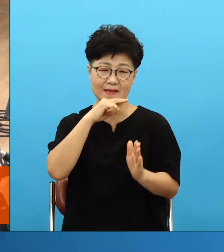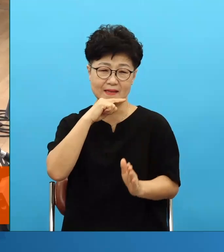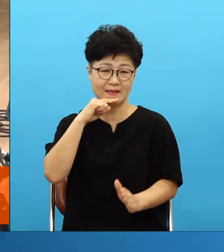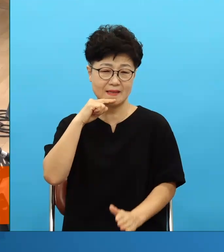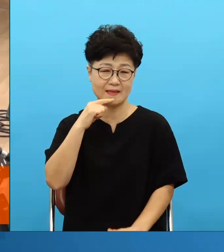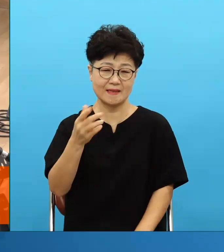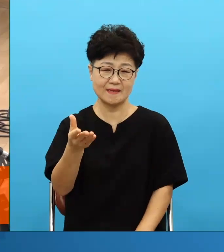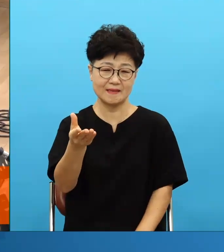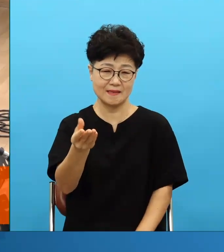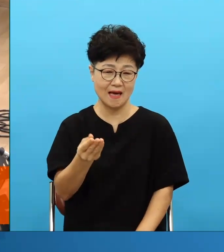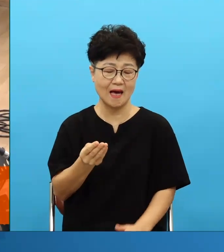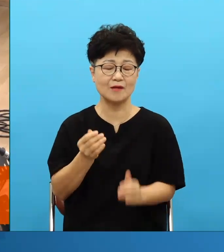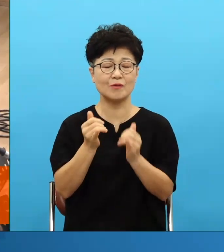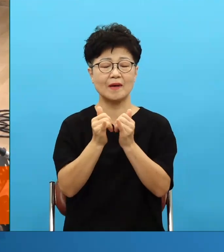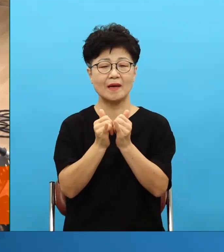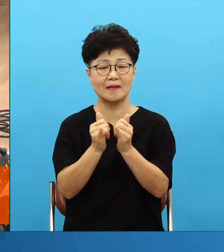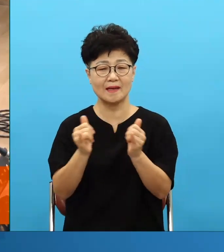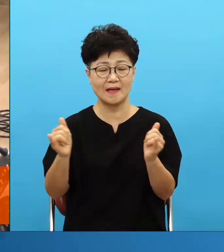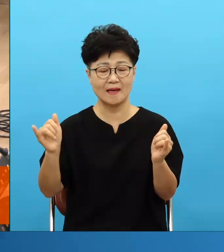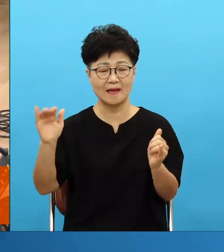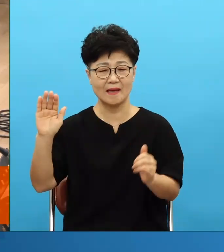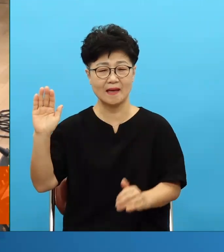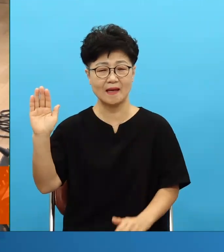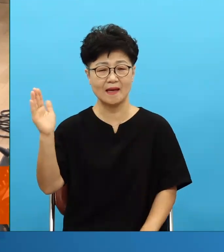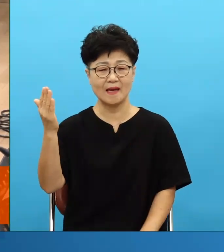빚진 자 되네.